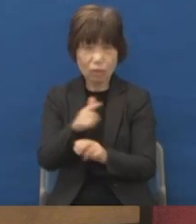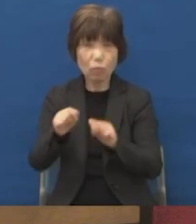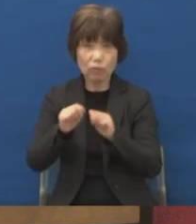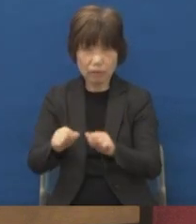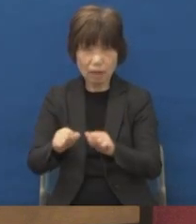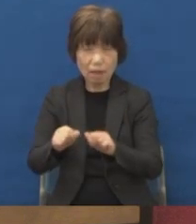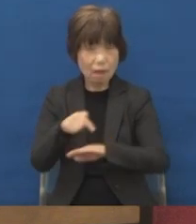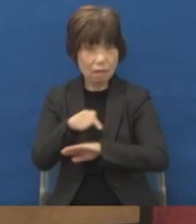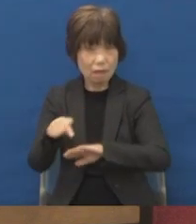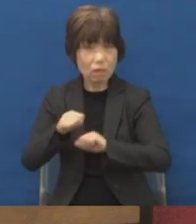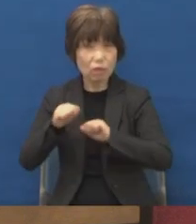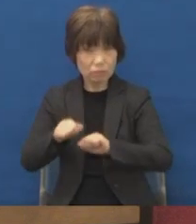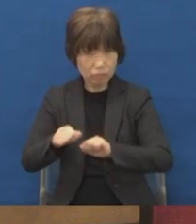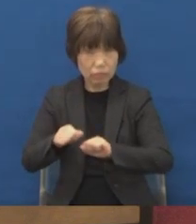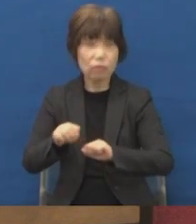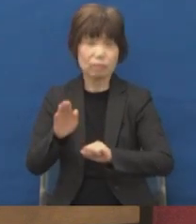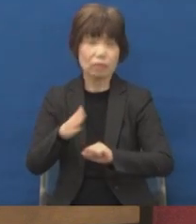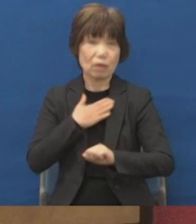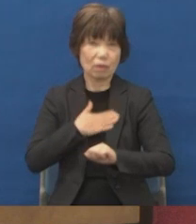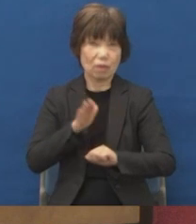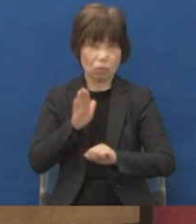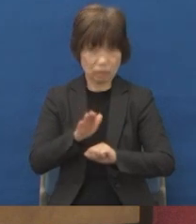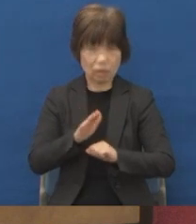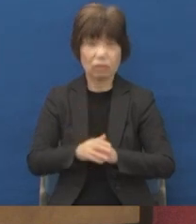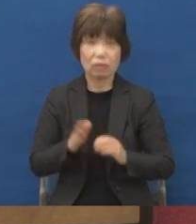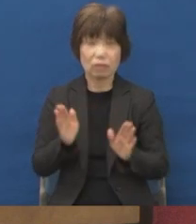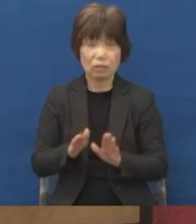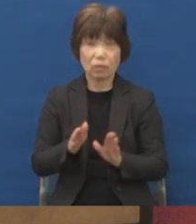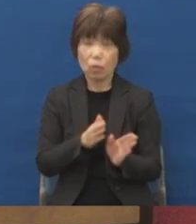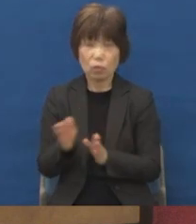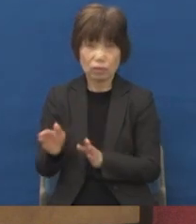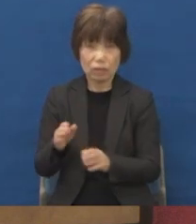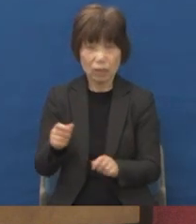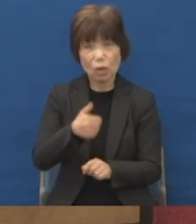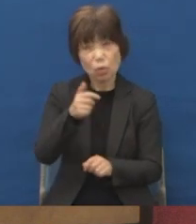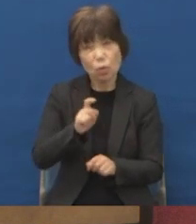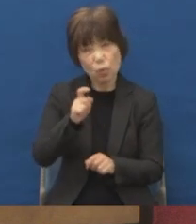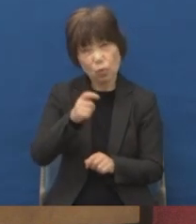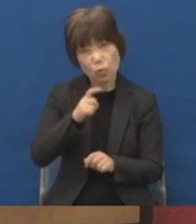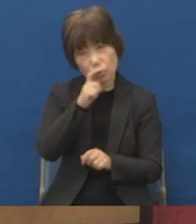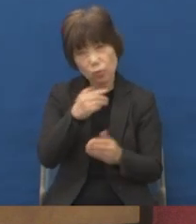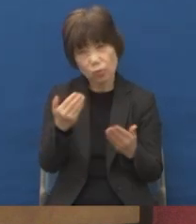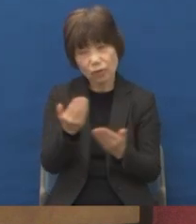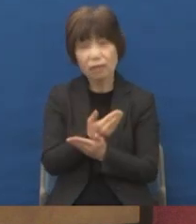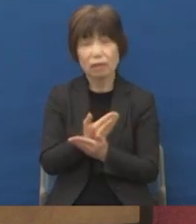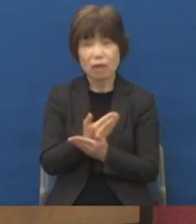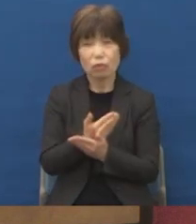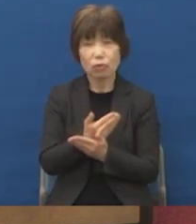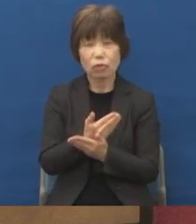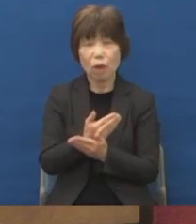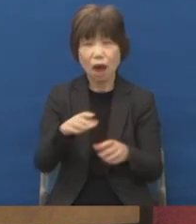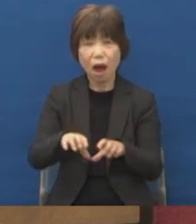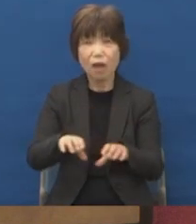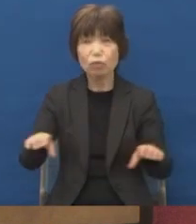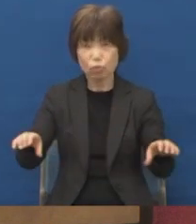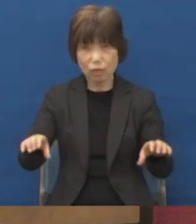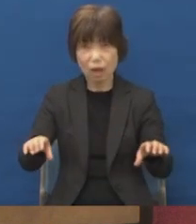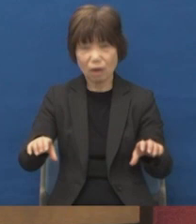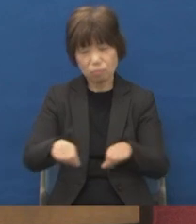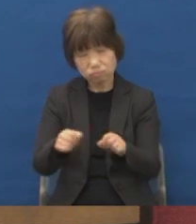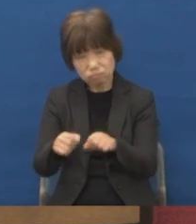と理解しております。中でも、老朽化が進む排水管の更新につきましては、災害が発生